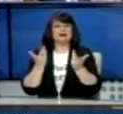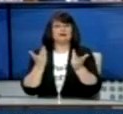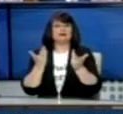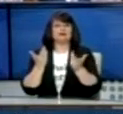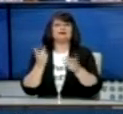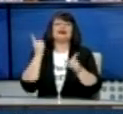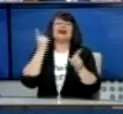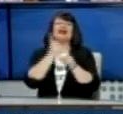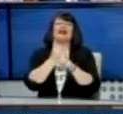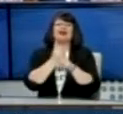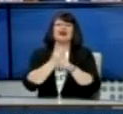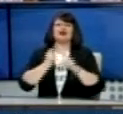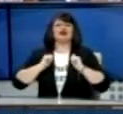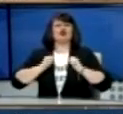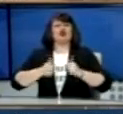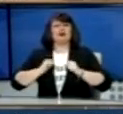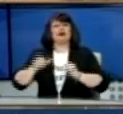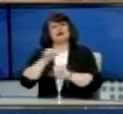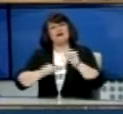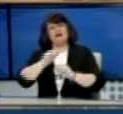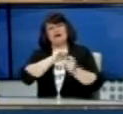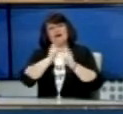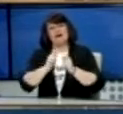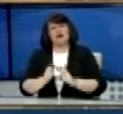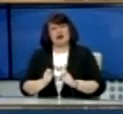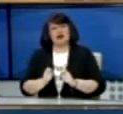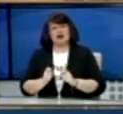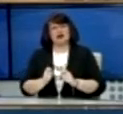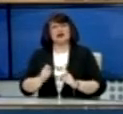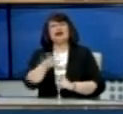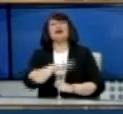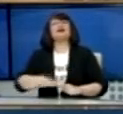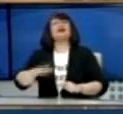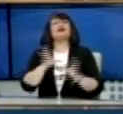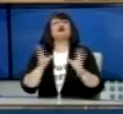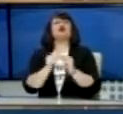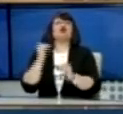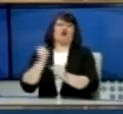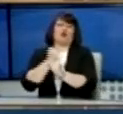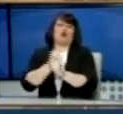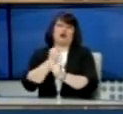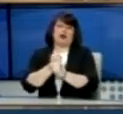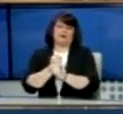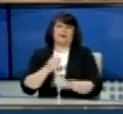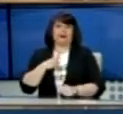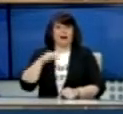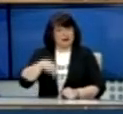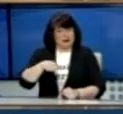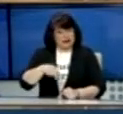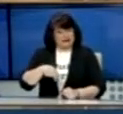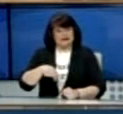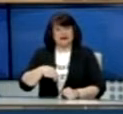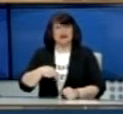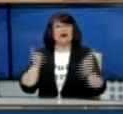πάμε για προώρες εκλογές. Τώρα, ένα ακόμη στοιχείο της σημερινής συζήτησης είναι η κατάργηση της εισφοράς αλληλεγγύης.